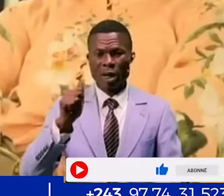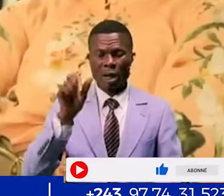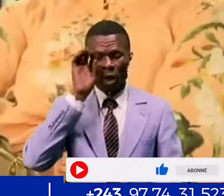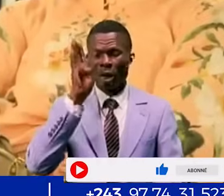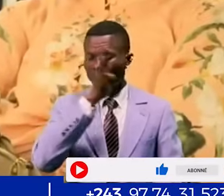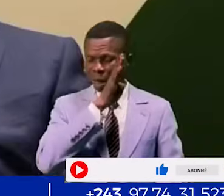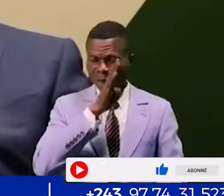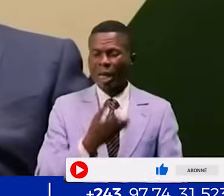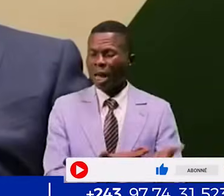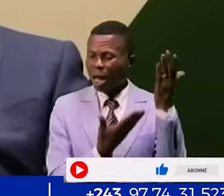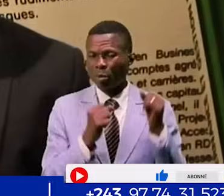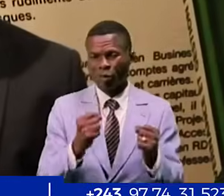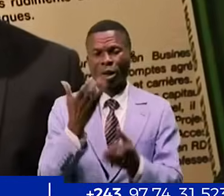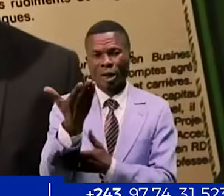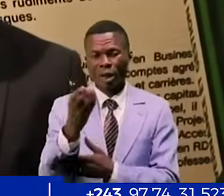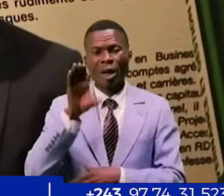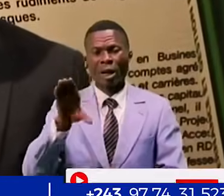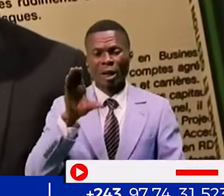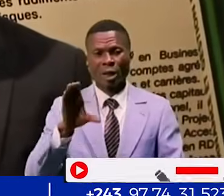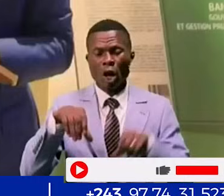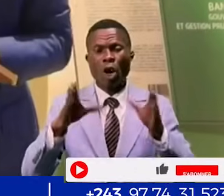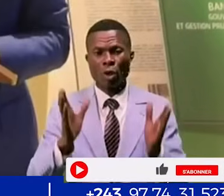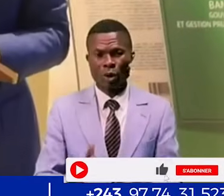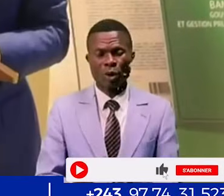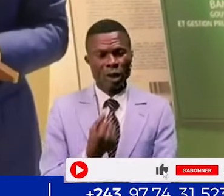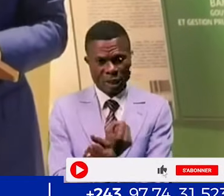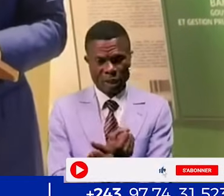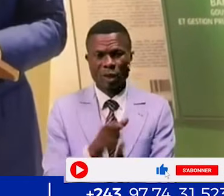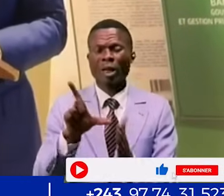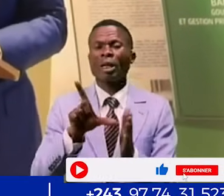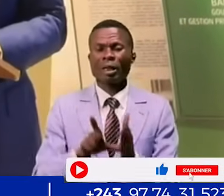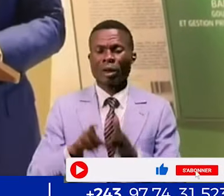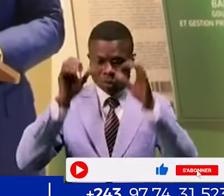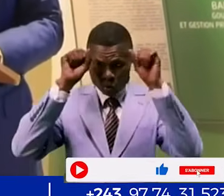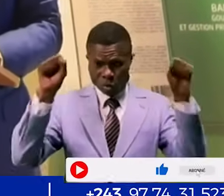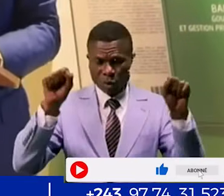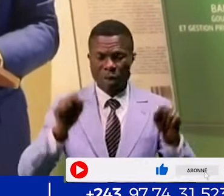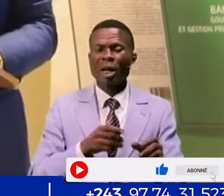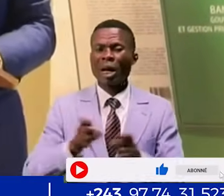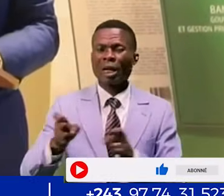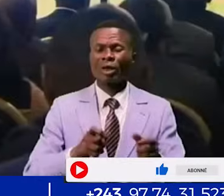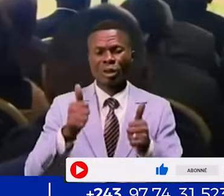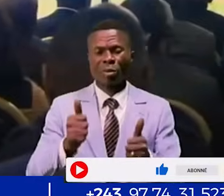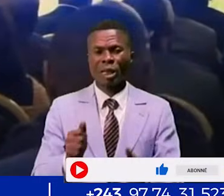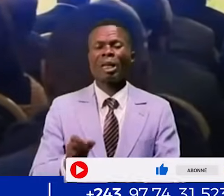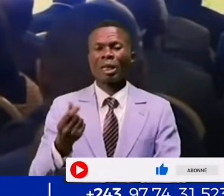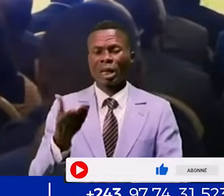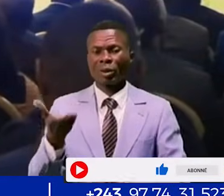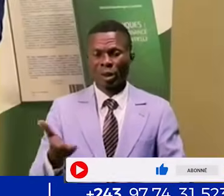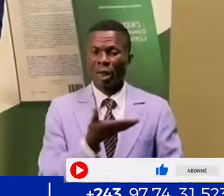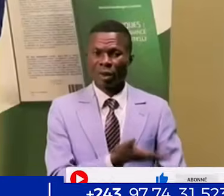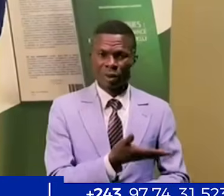matière dans la mesure où il appelle les banques congolaises au respect des normes prudentielles pour une bonne gestion des crédits. De son